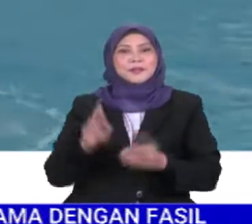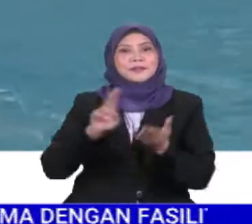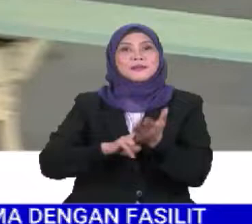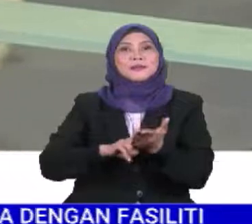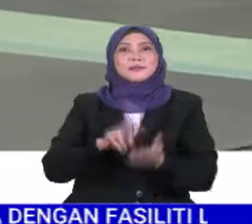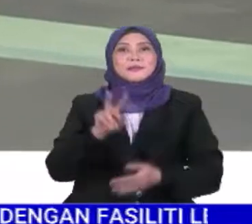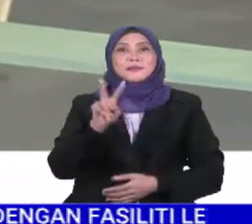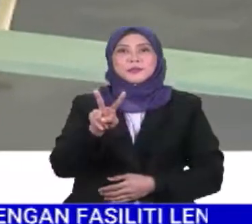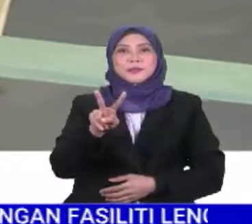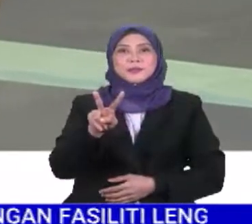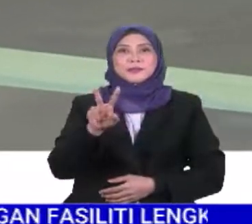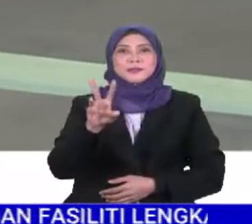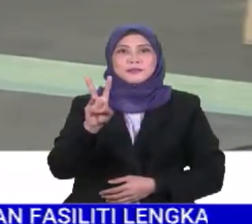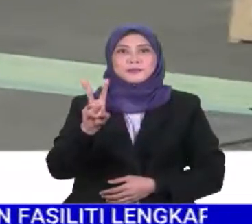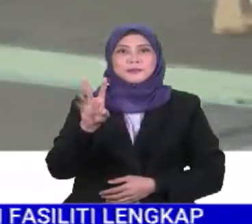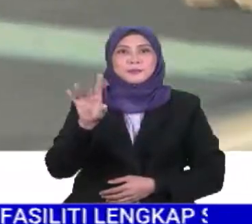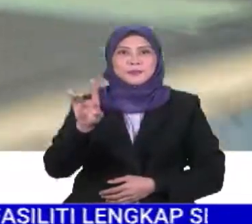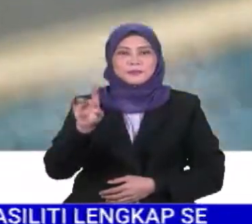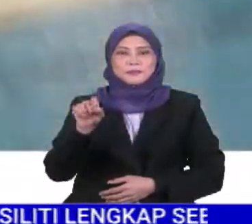mencatat